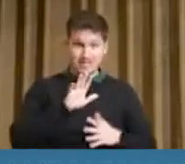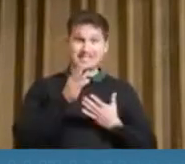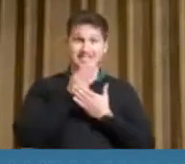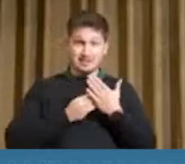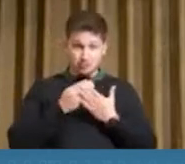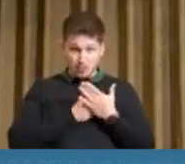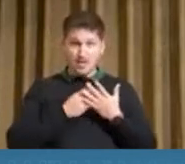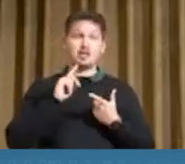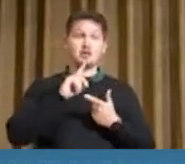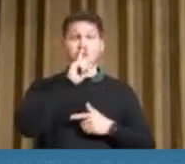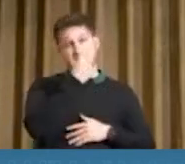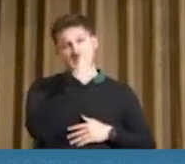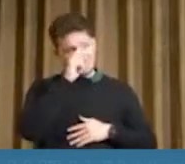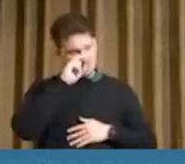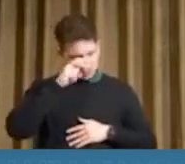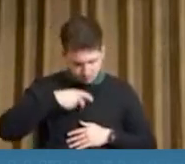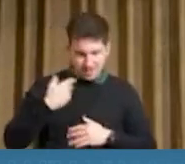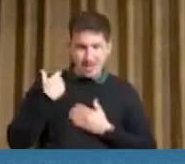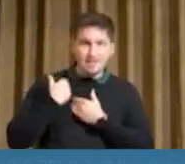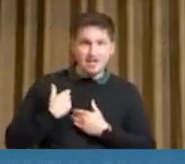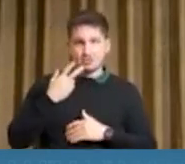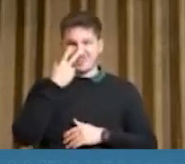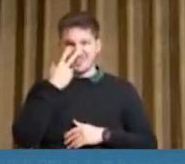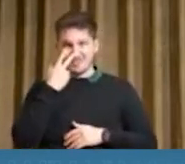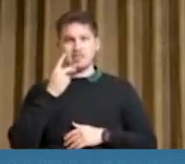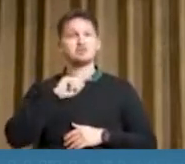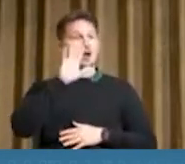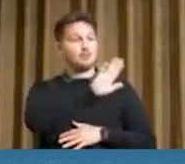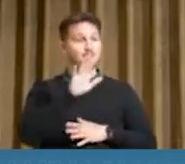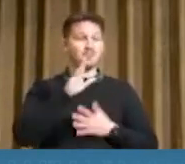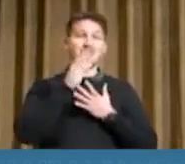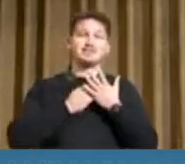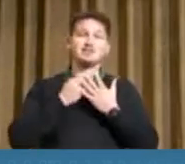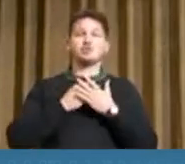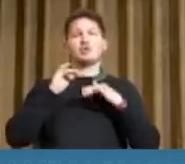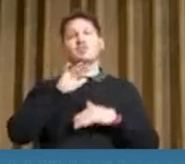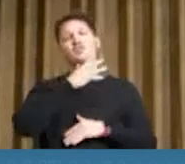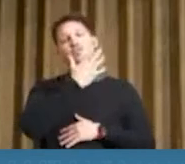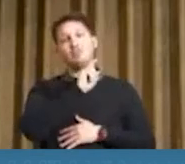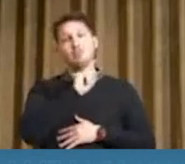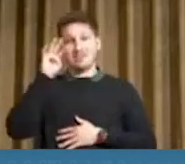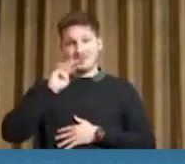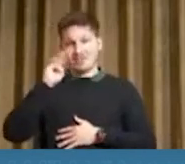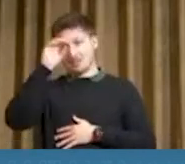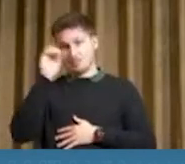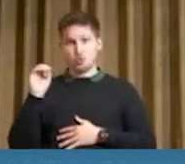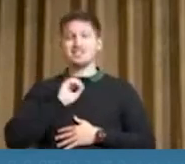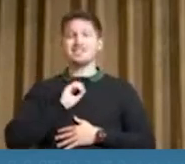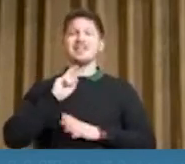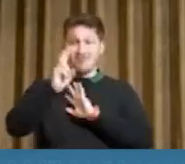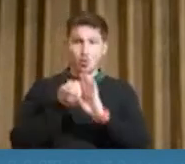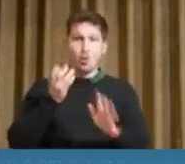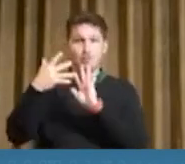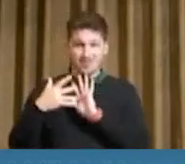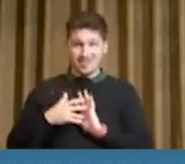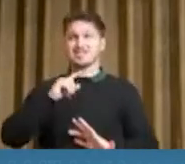empfundenen Belastbarkeit und Leistungsfähigkeit, sondern auch bei den Symptomen noch war bei 5 bis 14% im Follow-up eine Auffälligkeit haben,